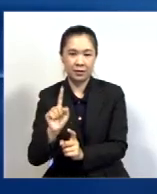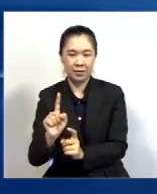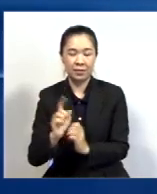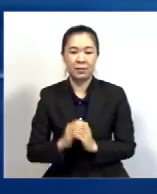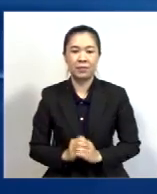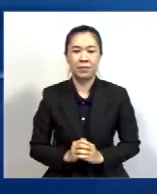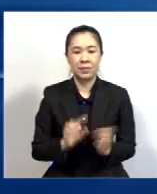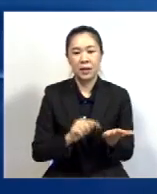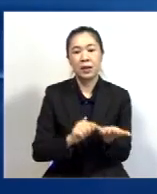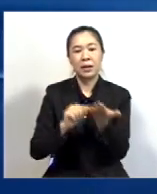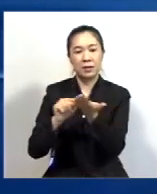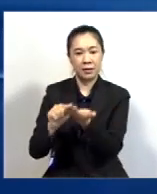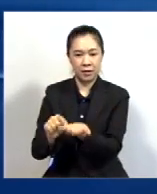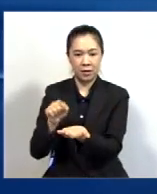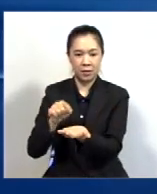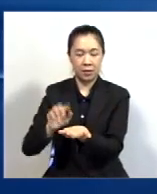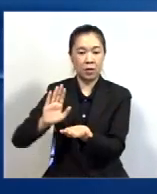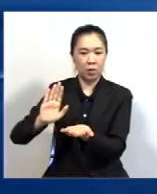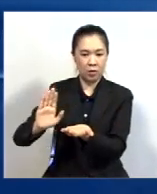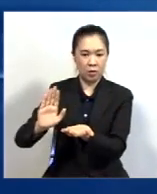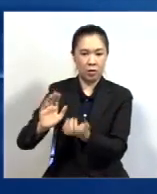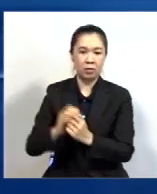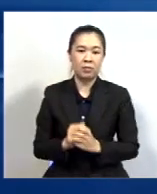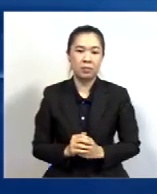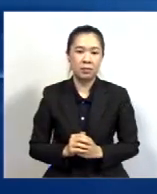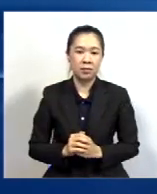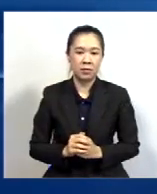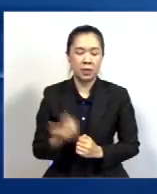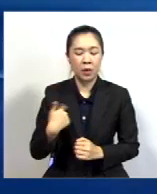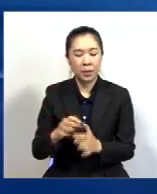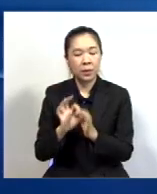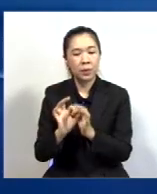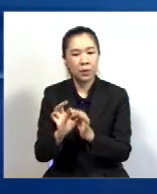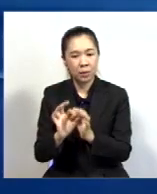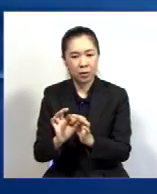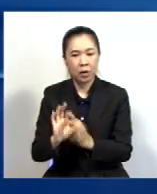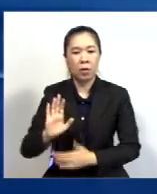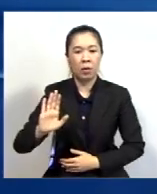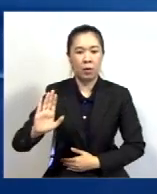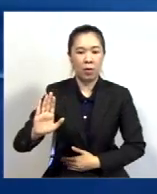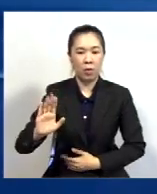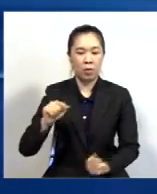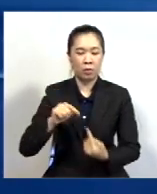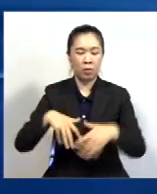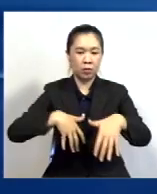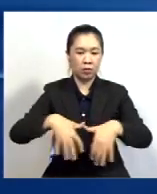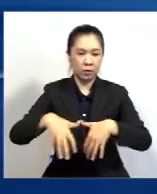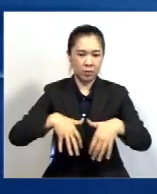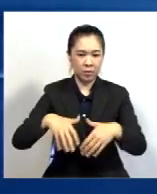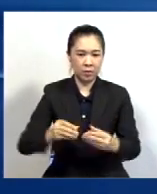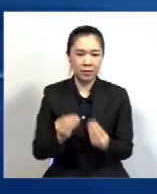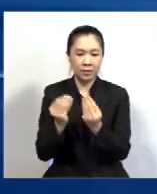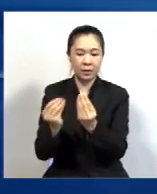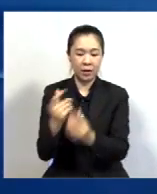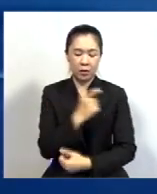การยื่นคำร้องของผู้ร้องนี้คงเป็นเพียงข้อห่วงใยของผู้ร้องในฐานะพลเมืองที่มีต่อสถาบันพ